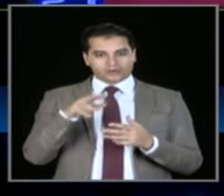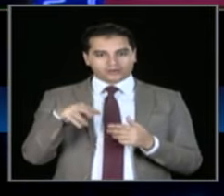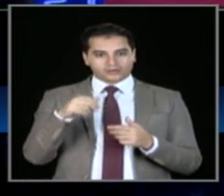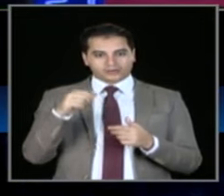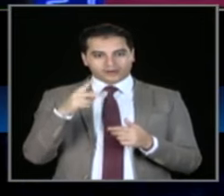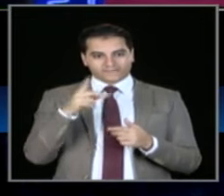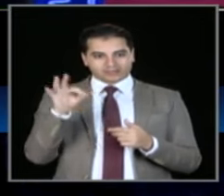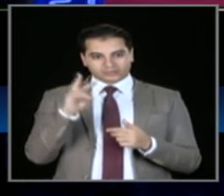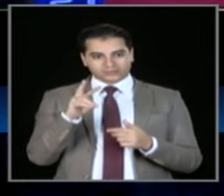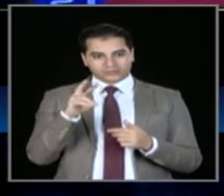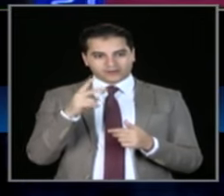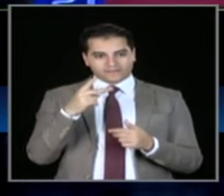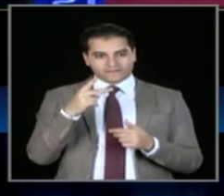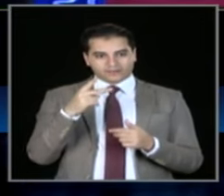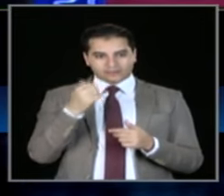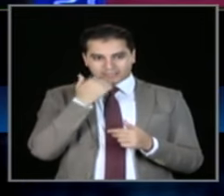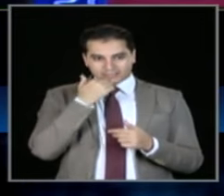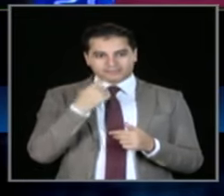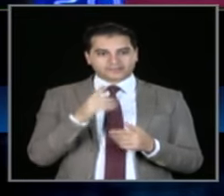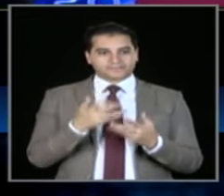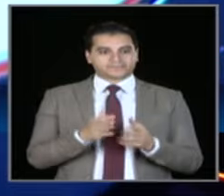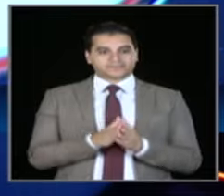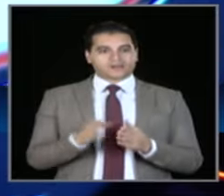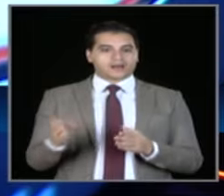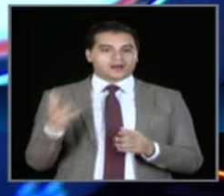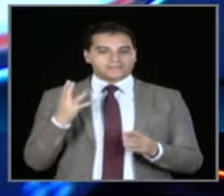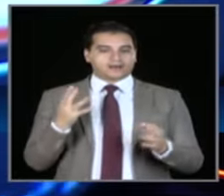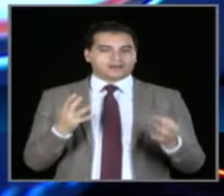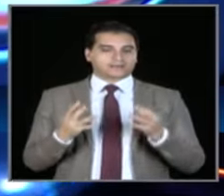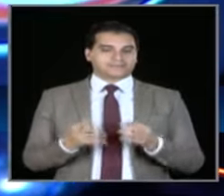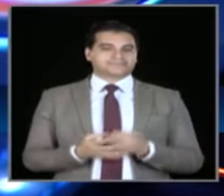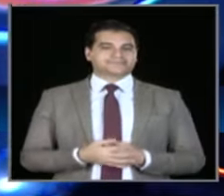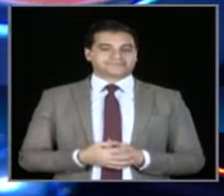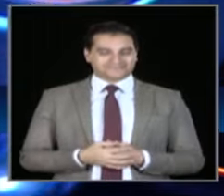موسم 2023-2024؟ الأهلي. صح.